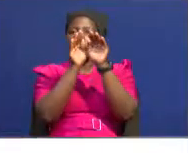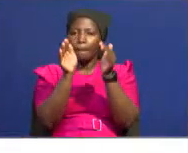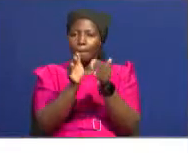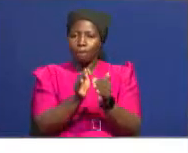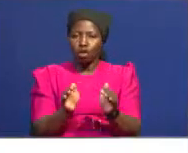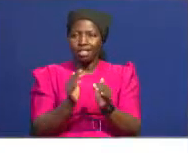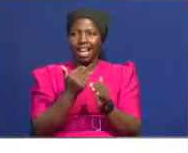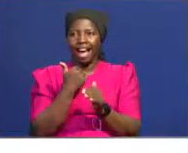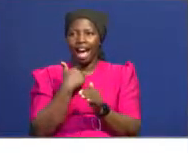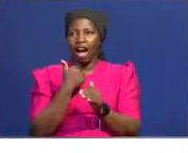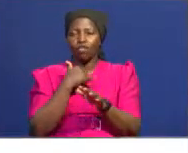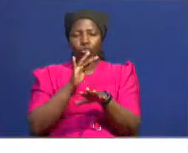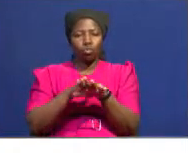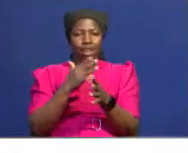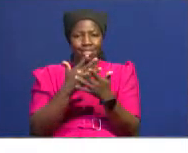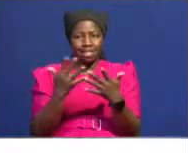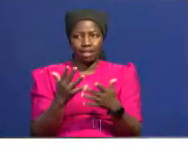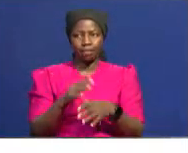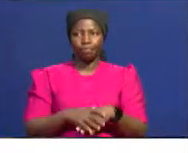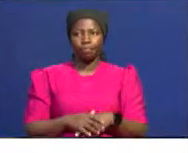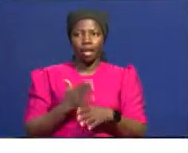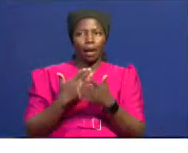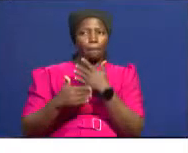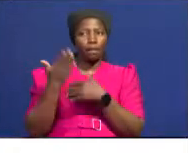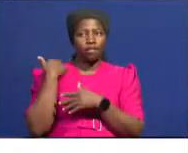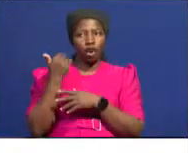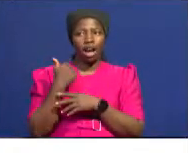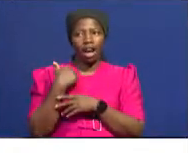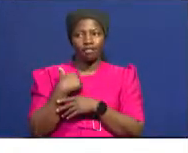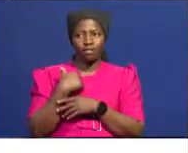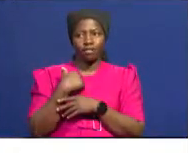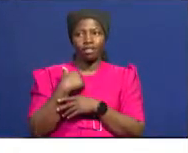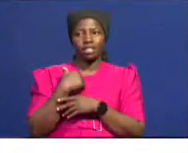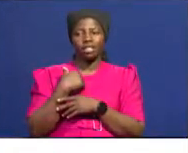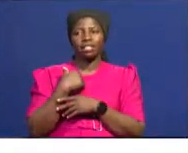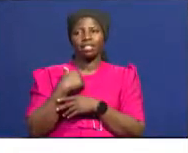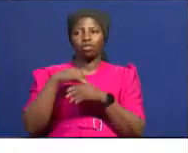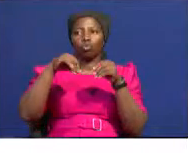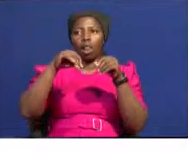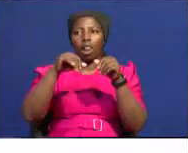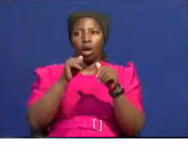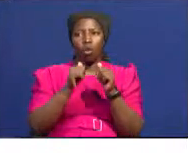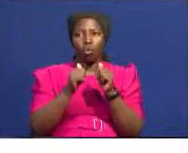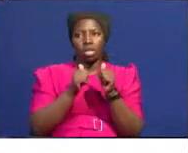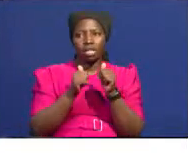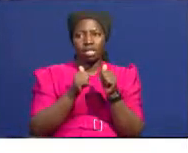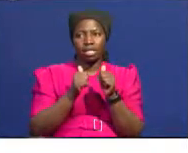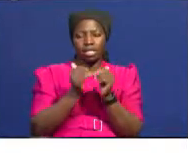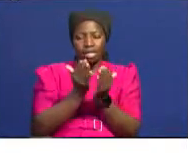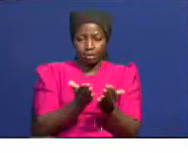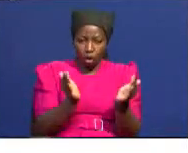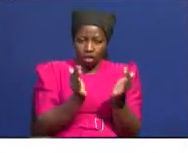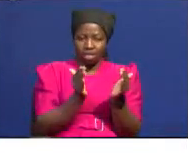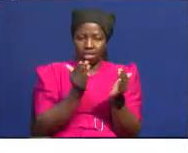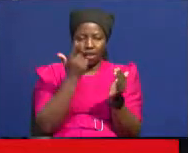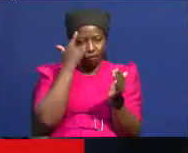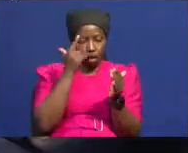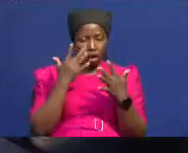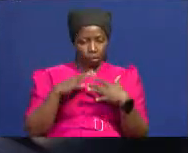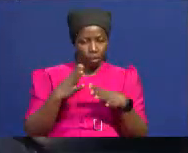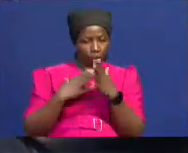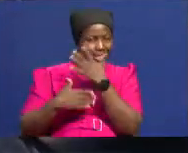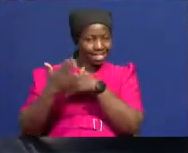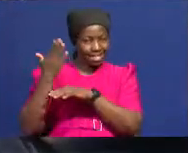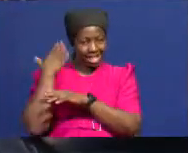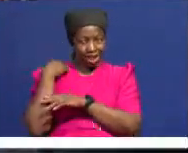tulikuwa tunaita uswaru. Hii ndiyo ilikuwa sana ya watu wa samani. Wajua samani ilikuwa hakuna hata sahani, hata kikombe ilikuwa hakuna.